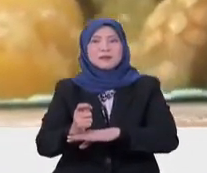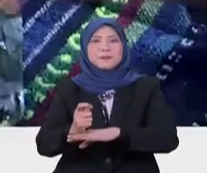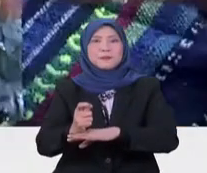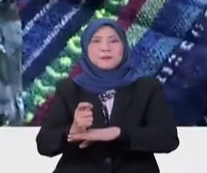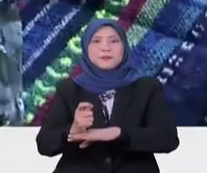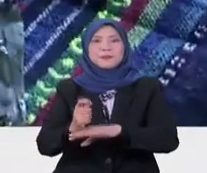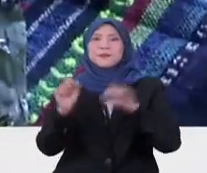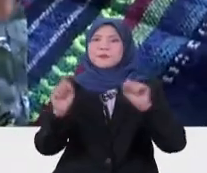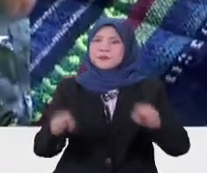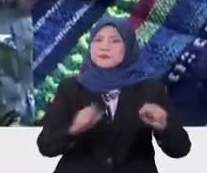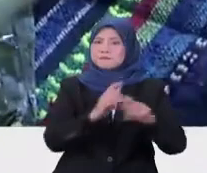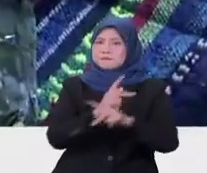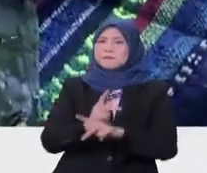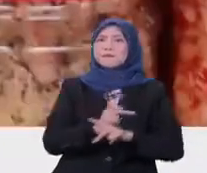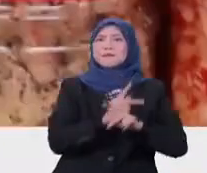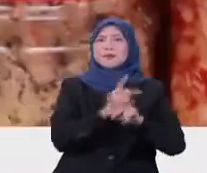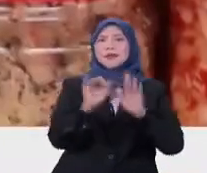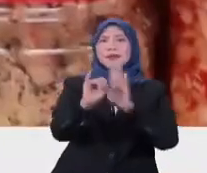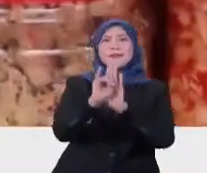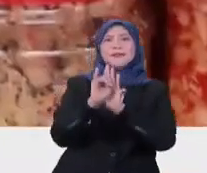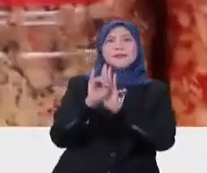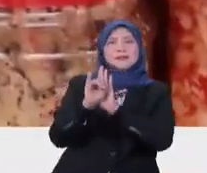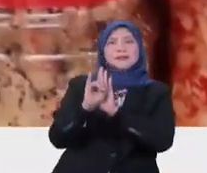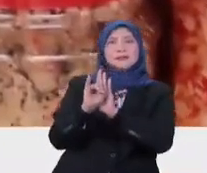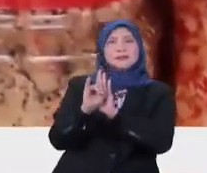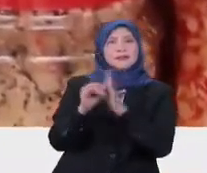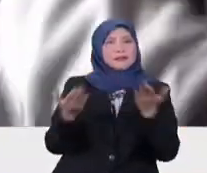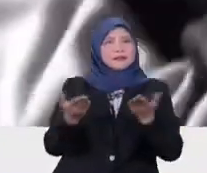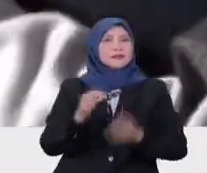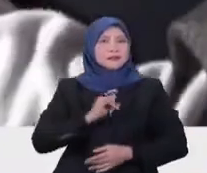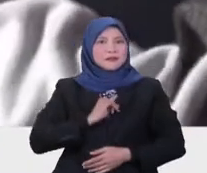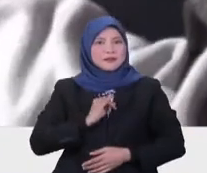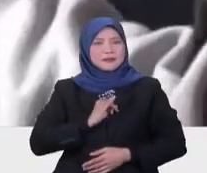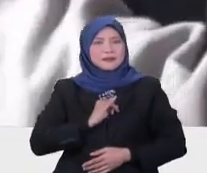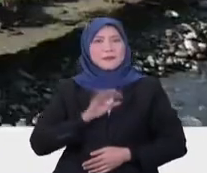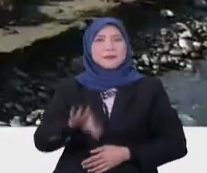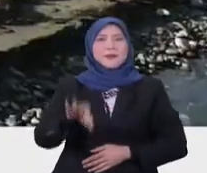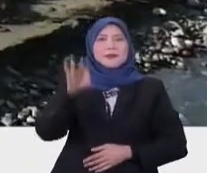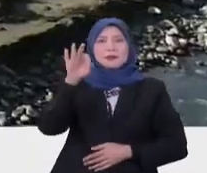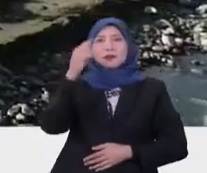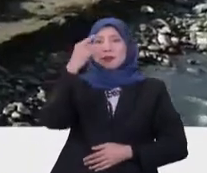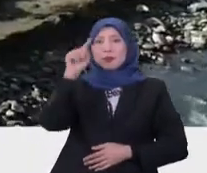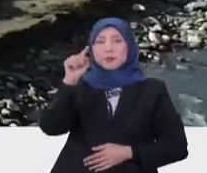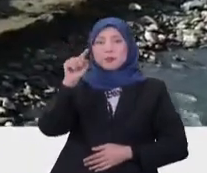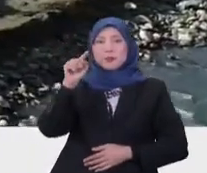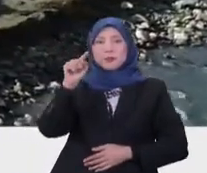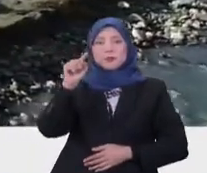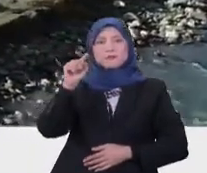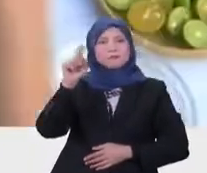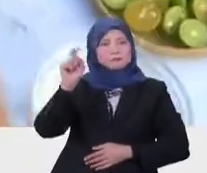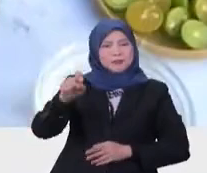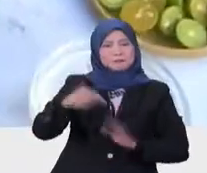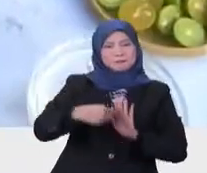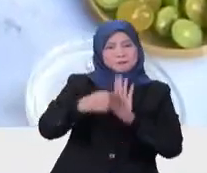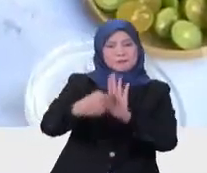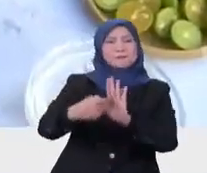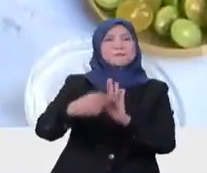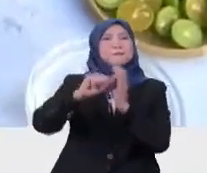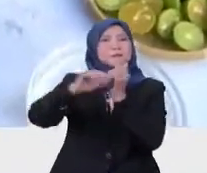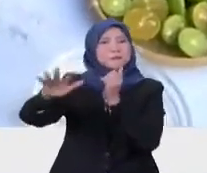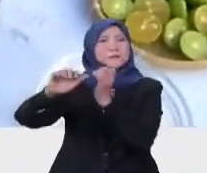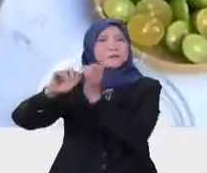kita dapat memelihara kita punya identiti juga lah. Dan saya memilih untuk kasih up balik ini makan tradisi kita ini